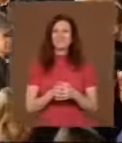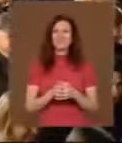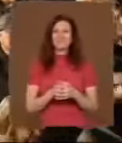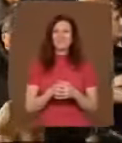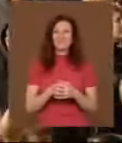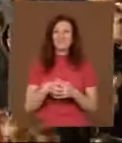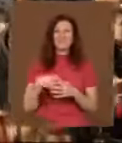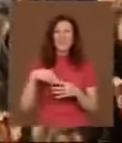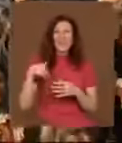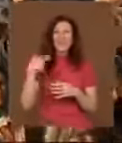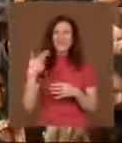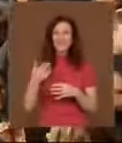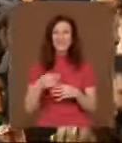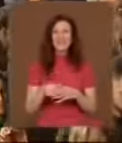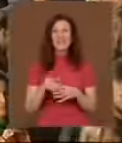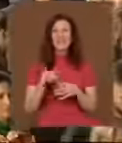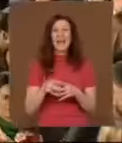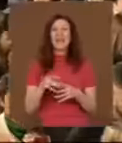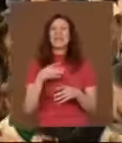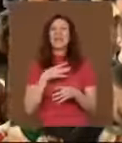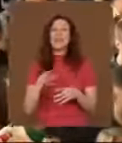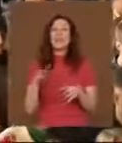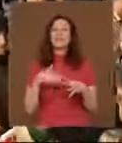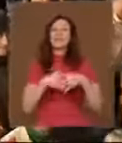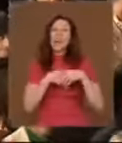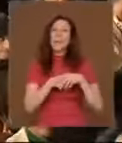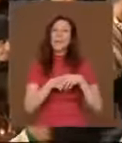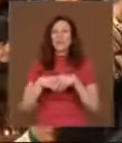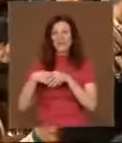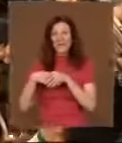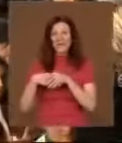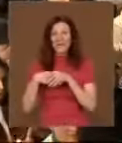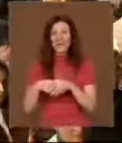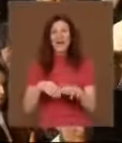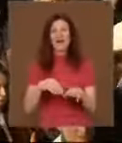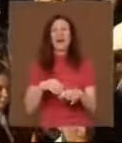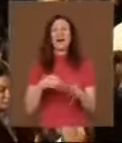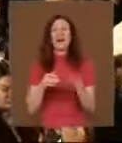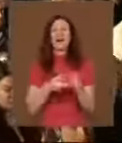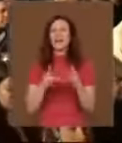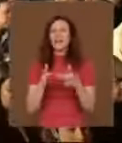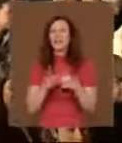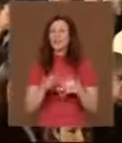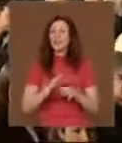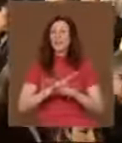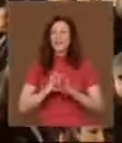храма, където се възвестява възкресението на нашия Господ Исус